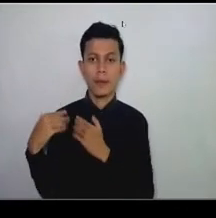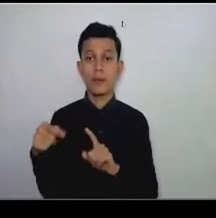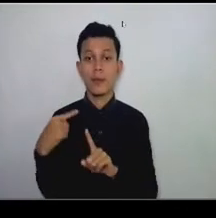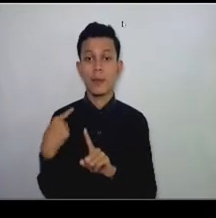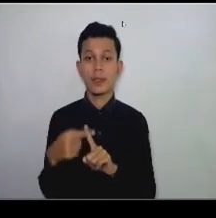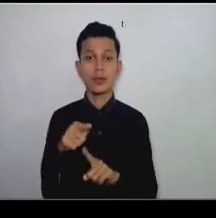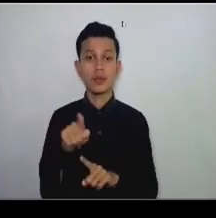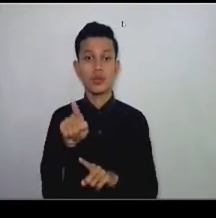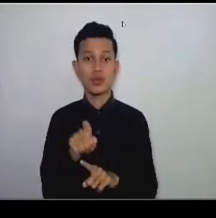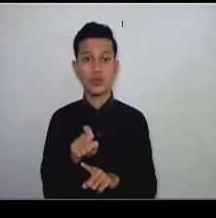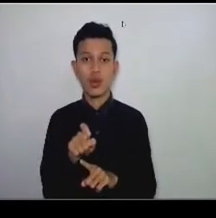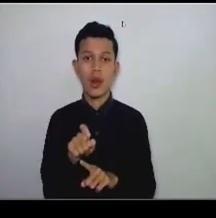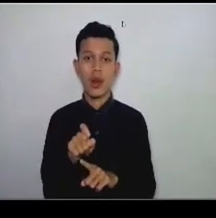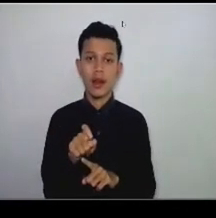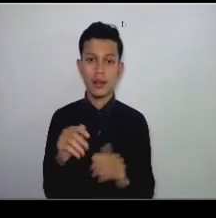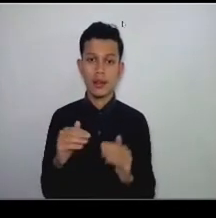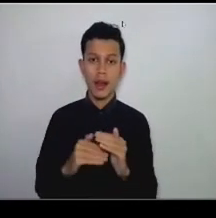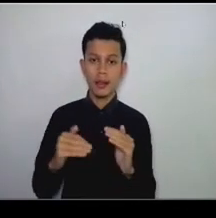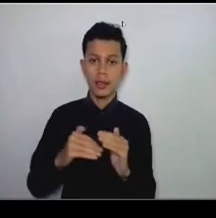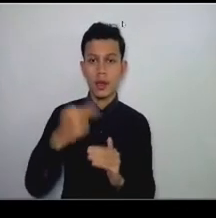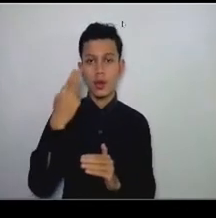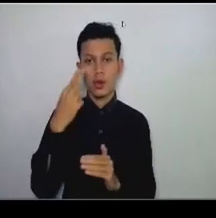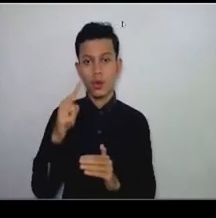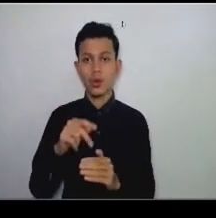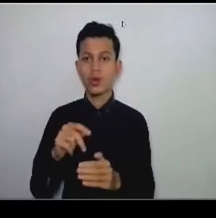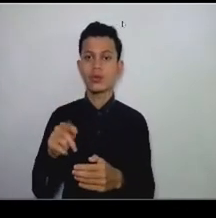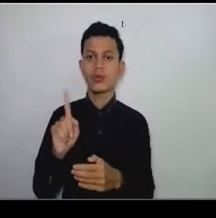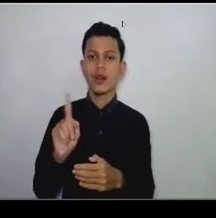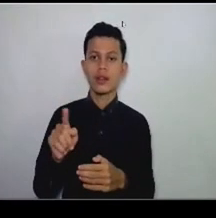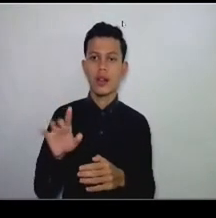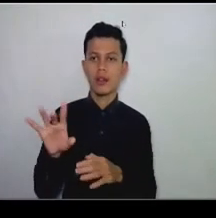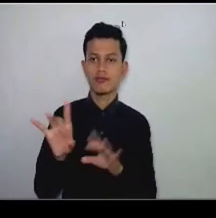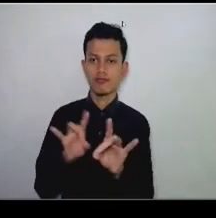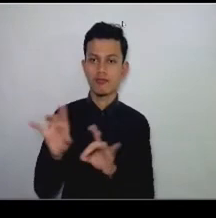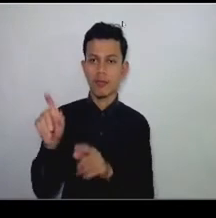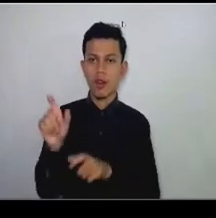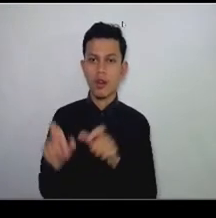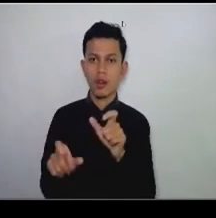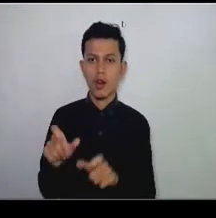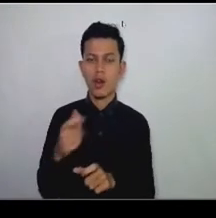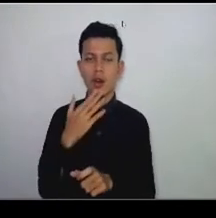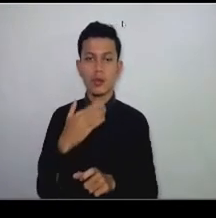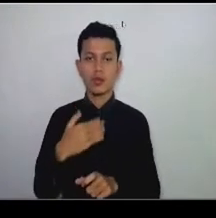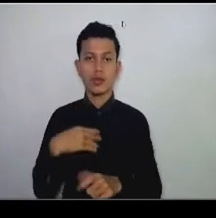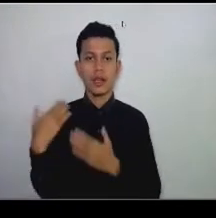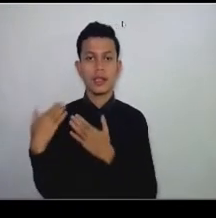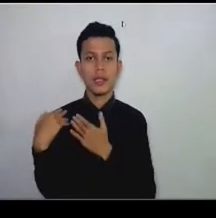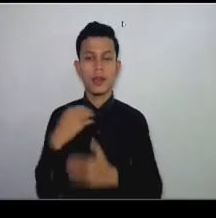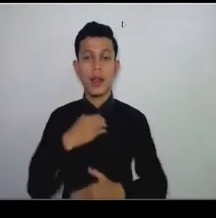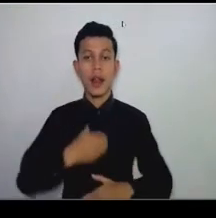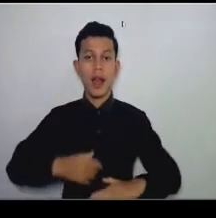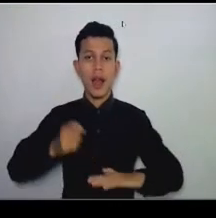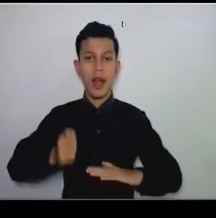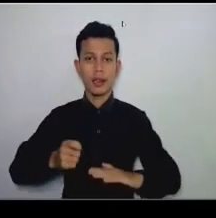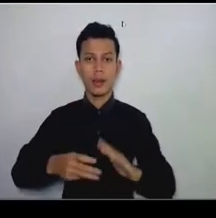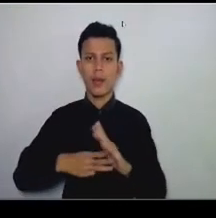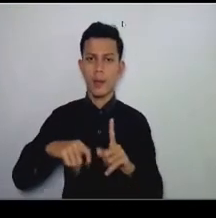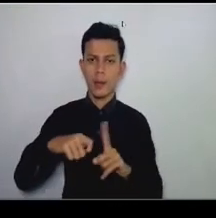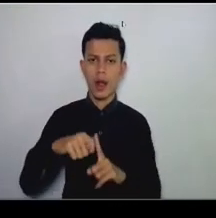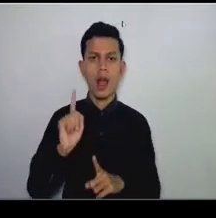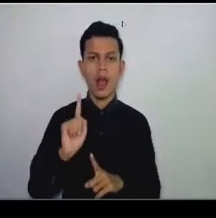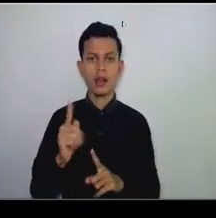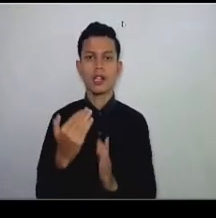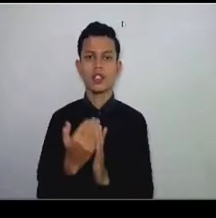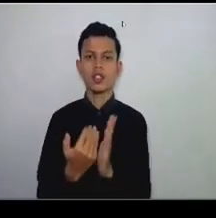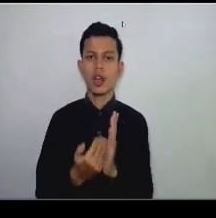kebutuhan konstitusional untuk menghadirkan sosok-sosok pengemban jabatan hakim konstitusi yang dalam dirinya dipersyaratkan